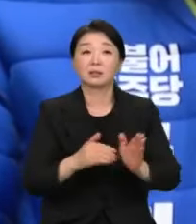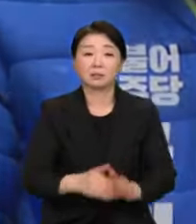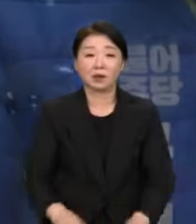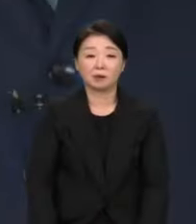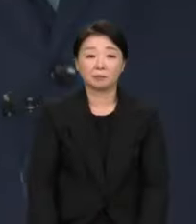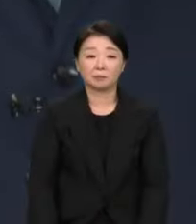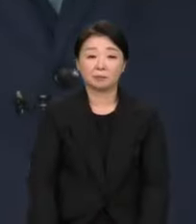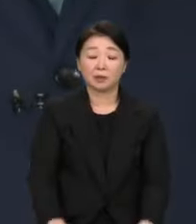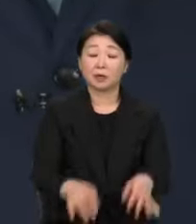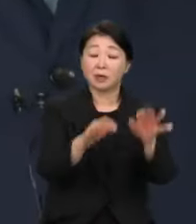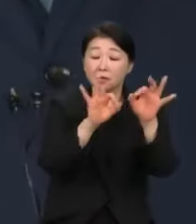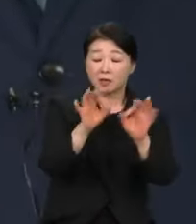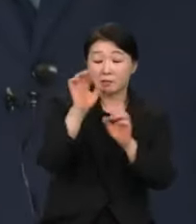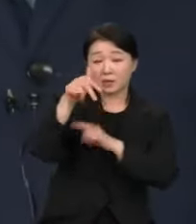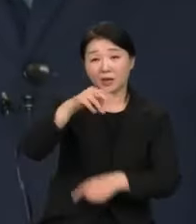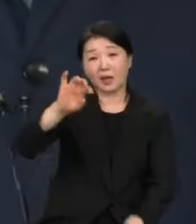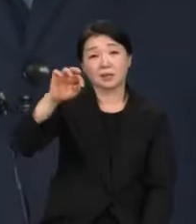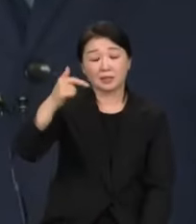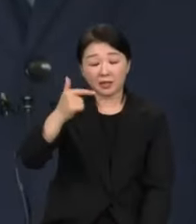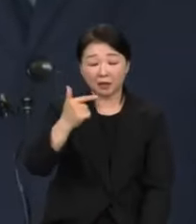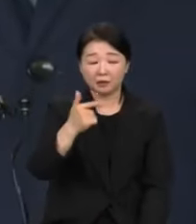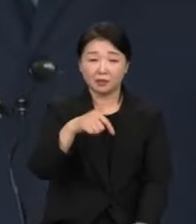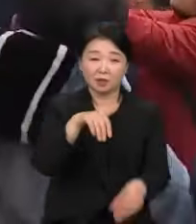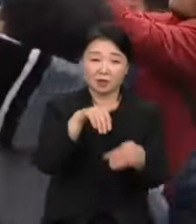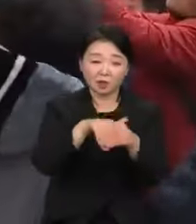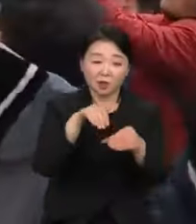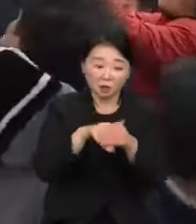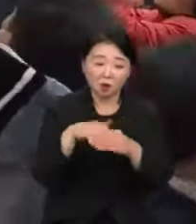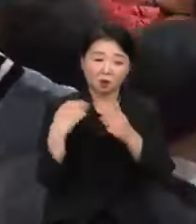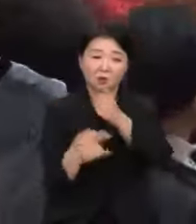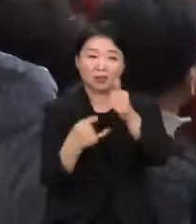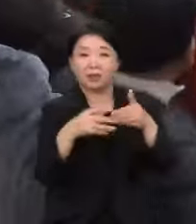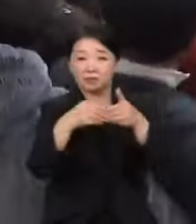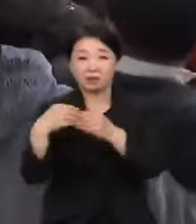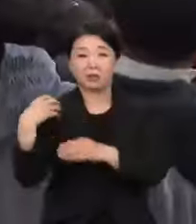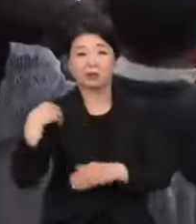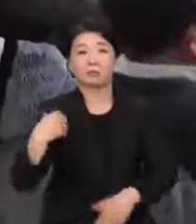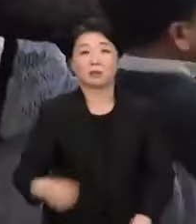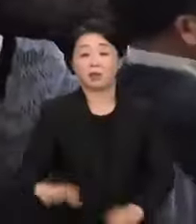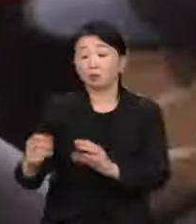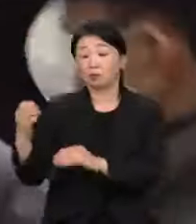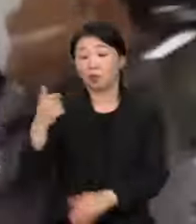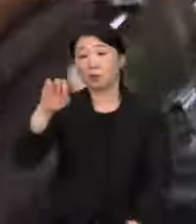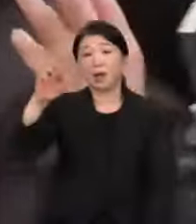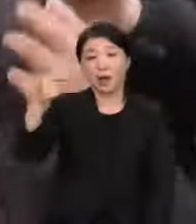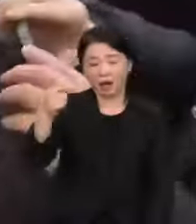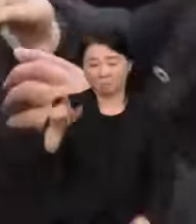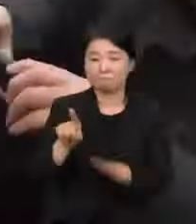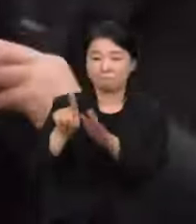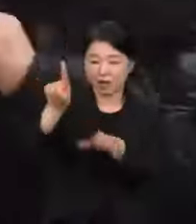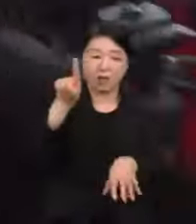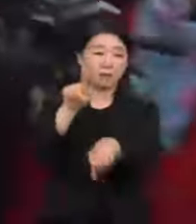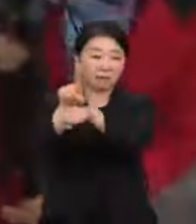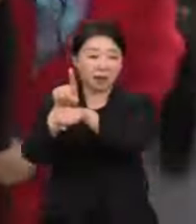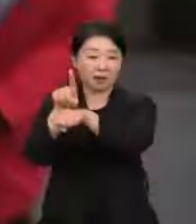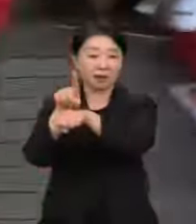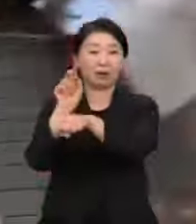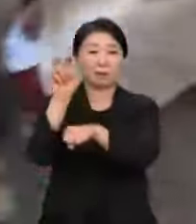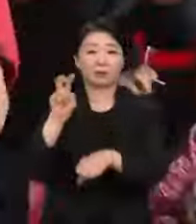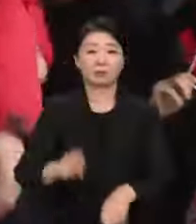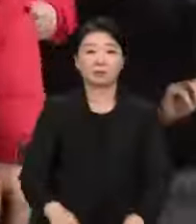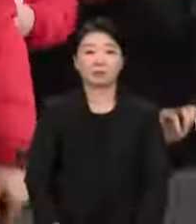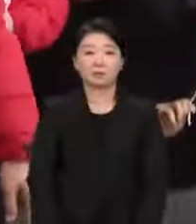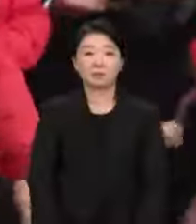총리, 이해찬 전 대표 등이 선대위를 이끌 걸로 보입니다. 반면 국민의힘은 한 위원장 원톱 체제의 선대위 구성이 거론되고